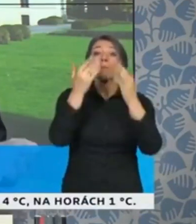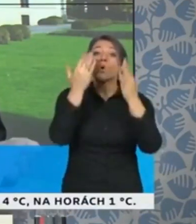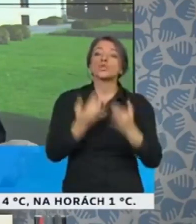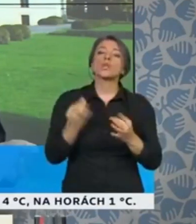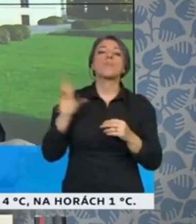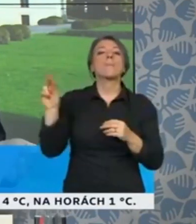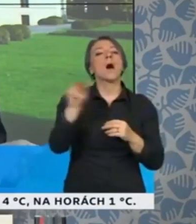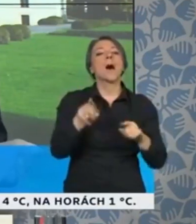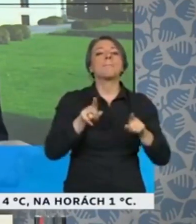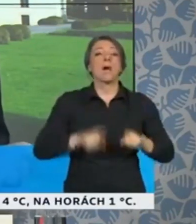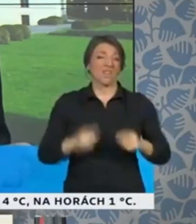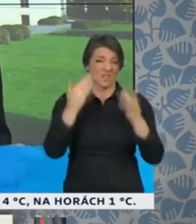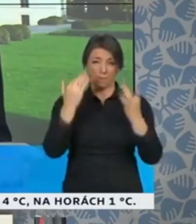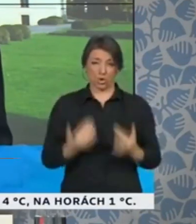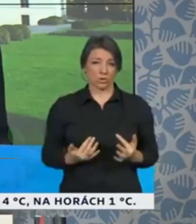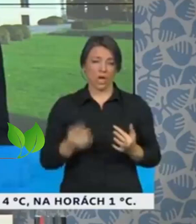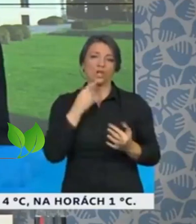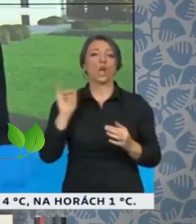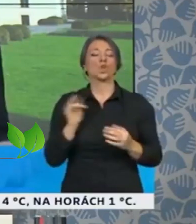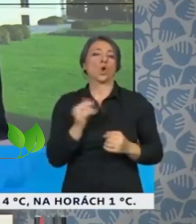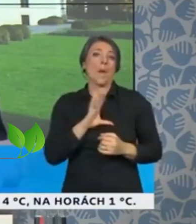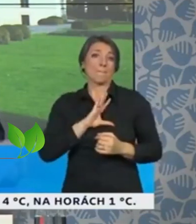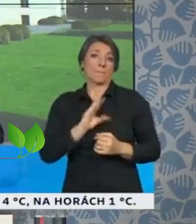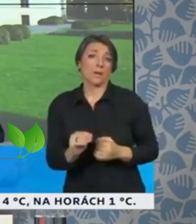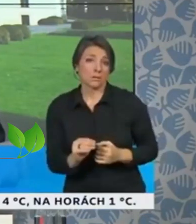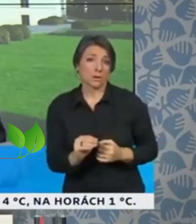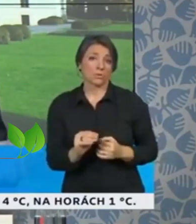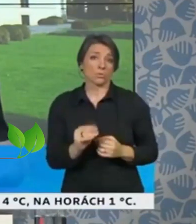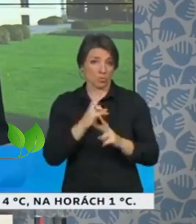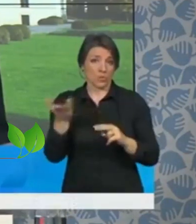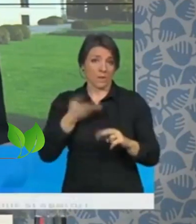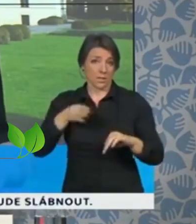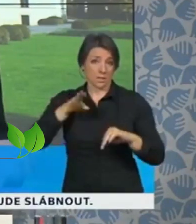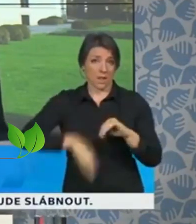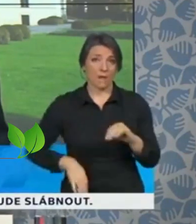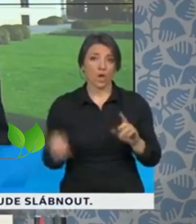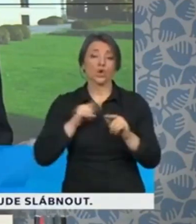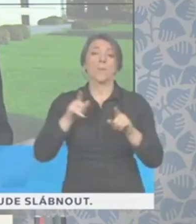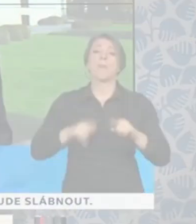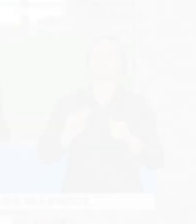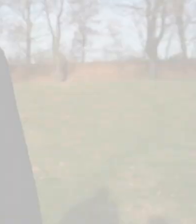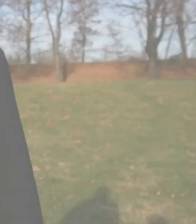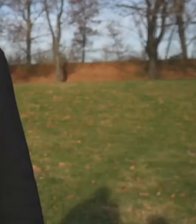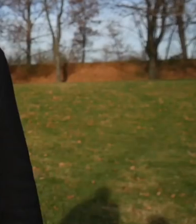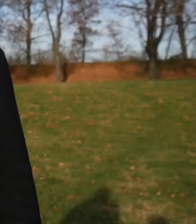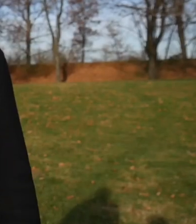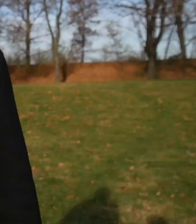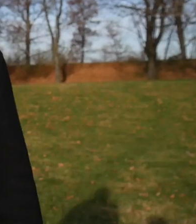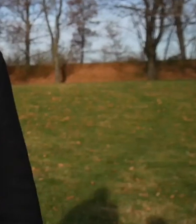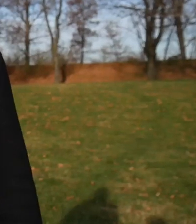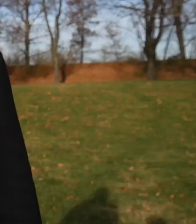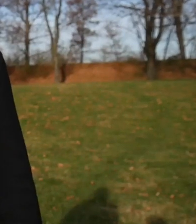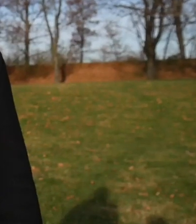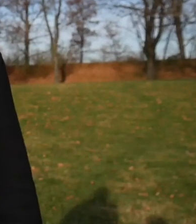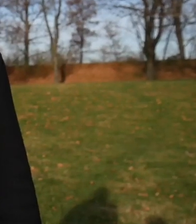majetek, takže nějaký miliardář klidně může dostat slevu, který má velké majetky. Nikdo to neskoumá. Srovnávat slevu